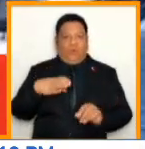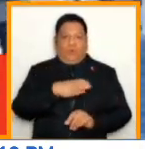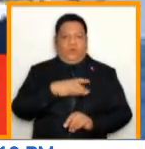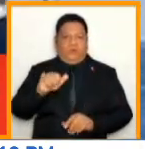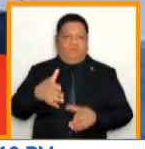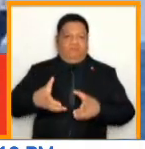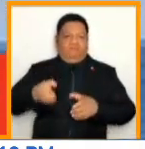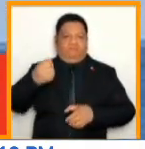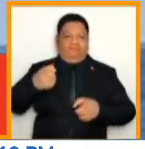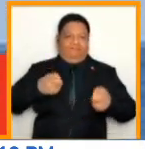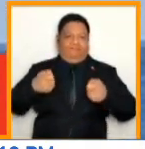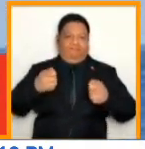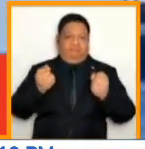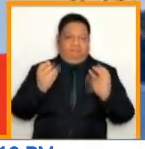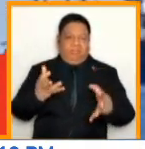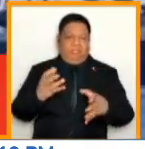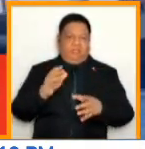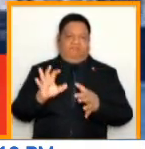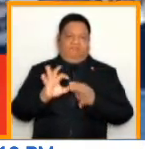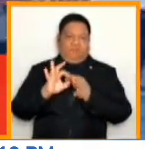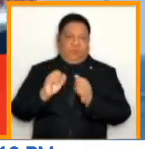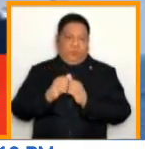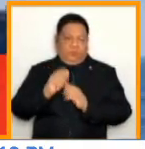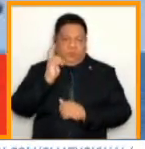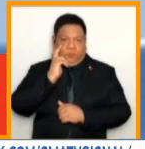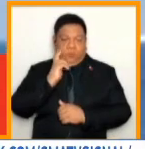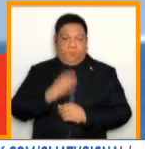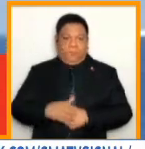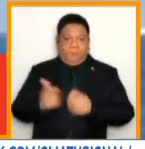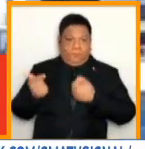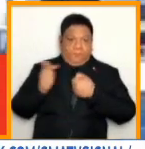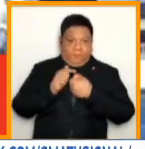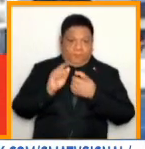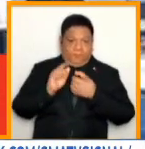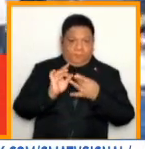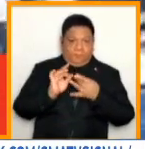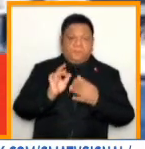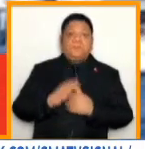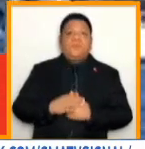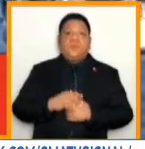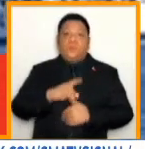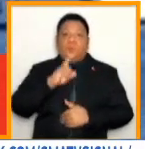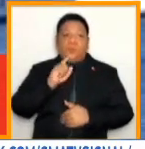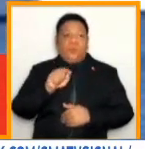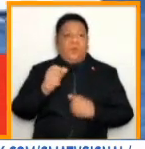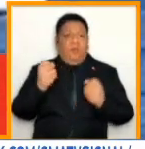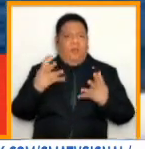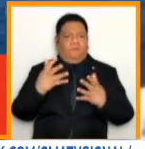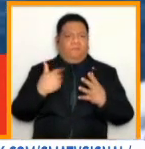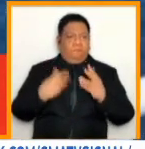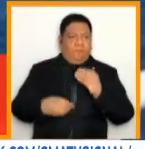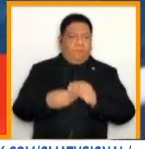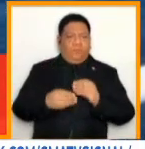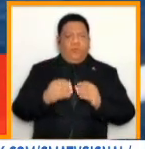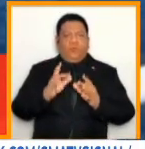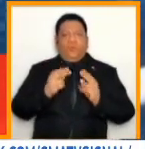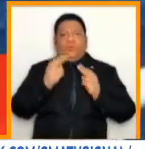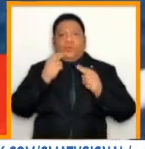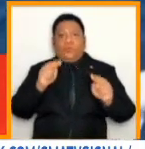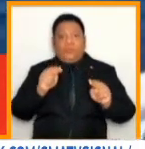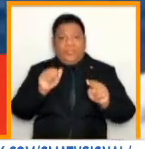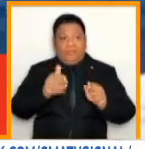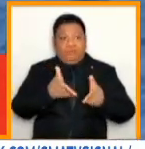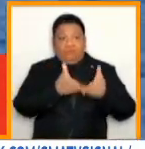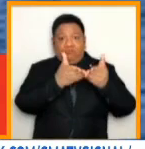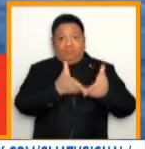Ang isyu ng pangiisda ng ating mga kababayan ay nasundan pa ng ulat na nagtatapon umano ng dumi ng tao ang ilang Chinese vessel sa West Philippine